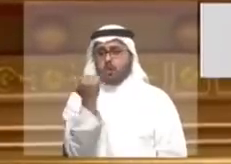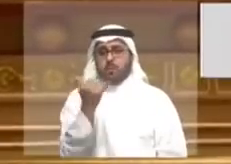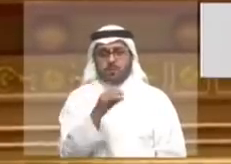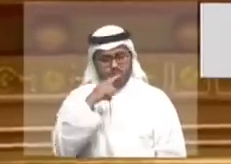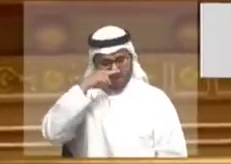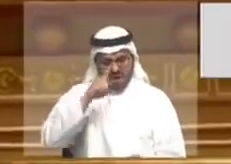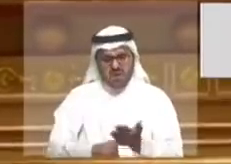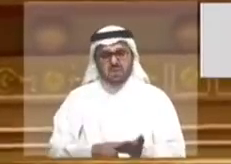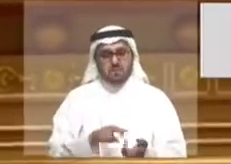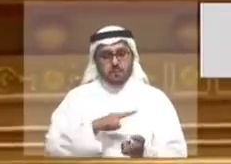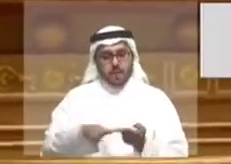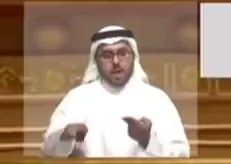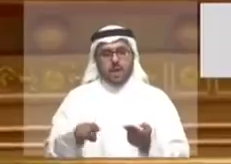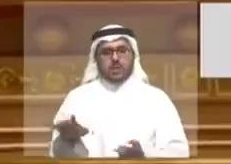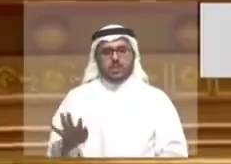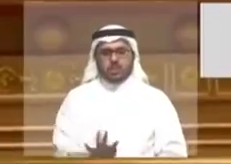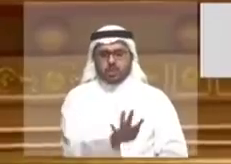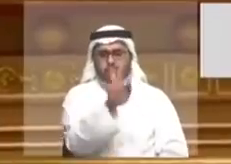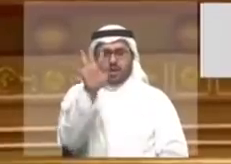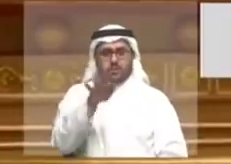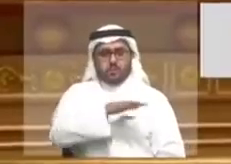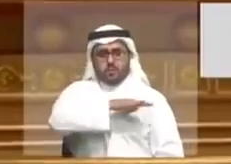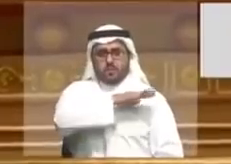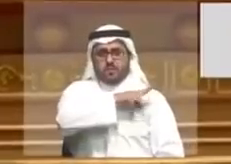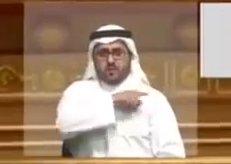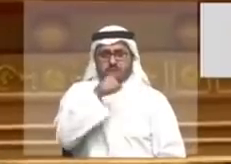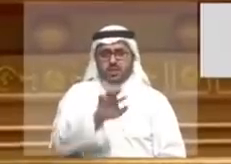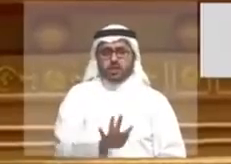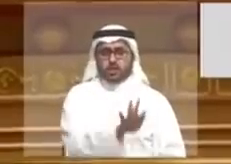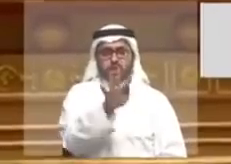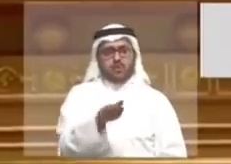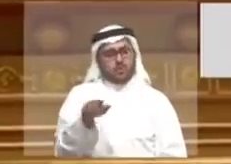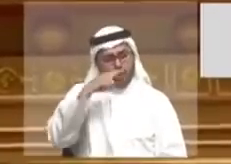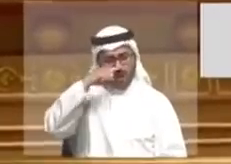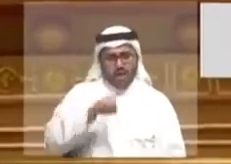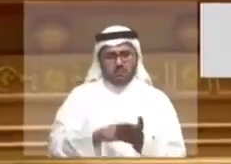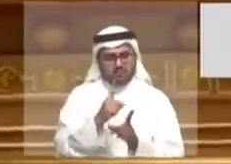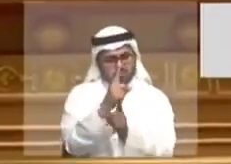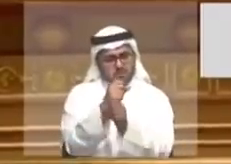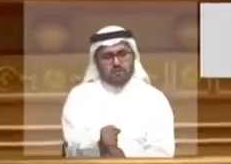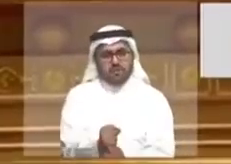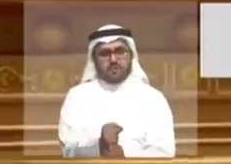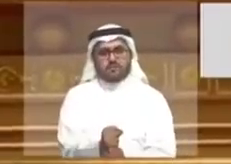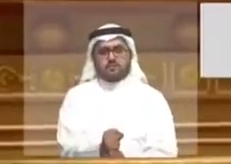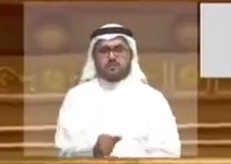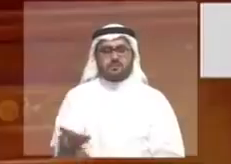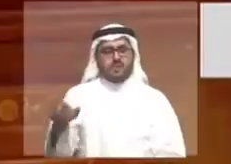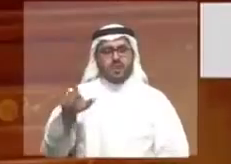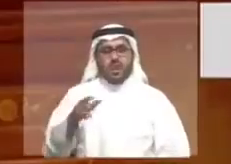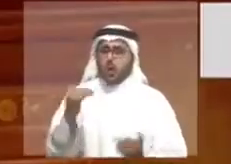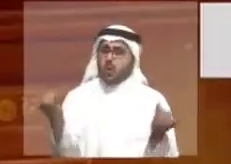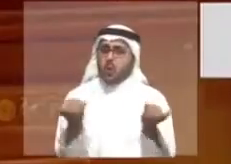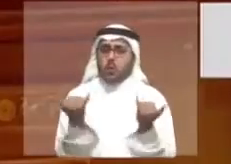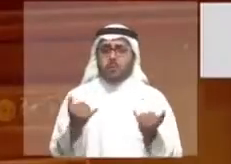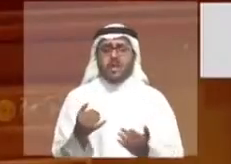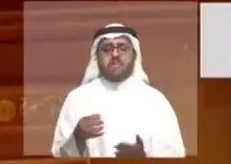حتى حصول الشعب الفلسطيني الشقيق على جميع حقوقه المشروعة وعلى رأسها